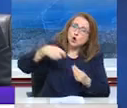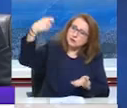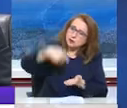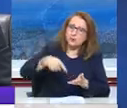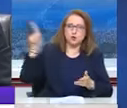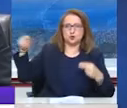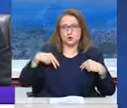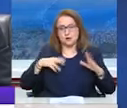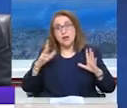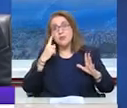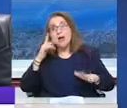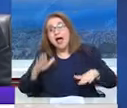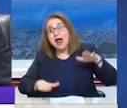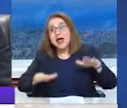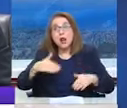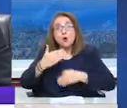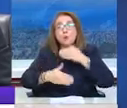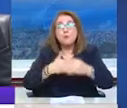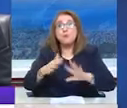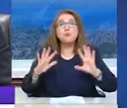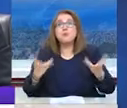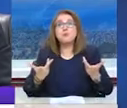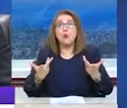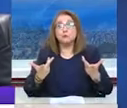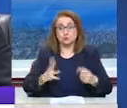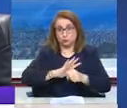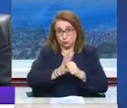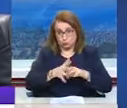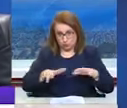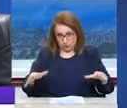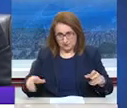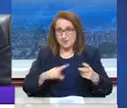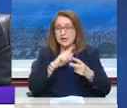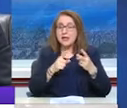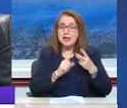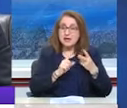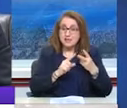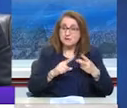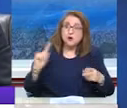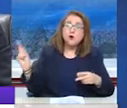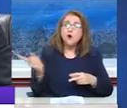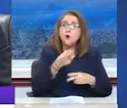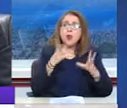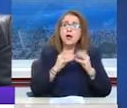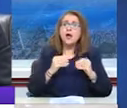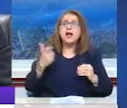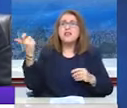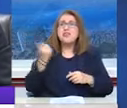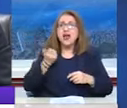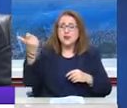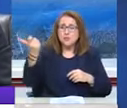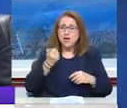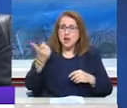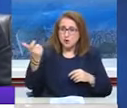τραπεζικά ιδρύματα αλλά και οι ενώσεις των διαχειριστών δανείων έχουν δεσμευτεί ότι όσοι βρίσκονται μέσα